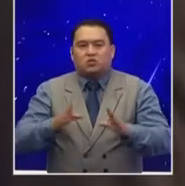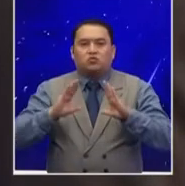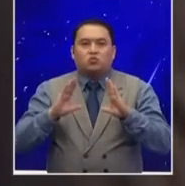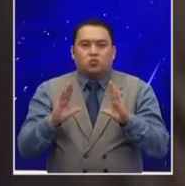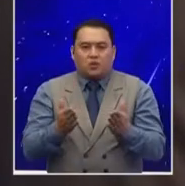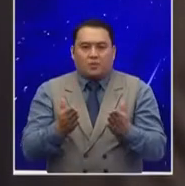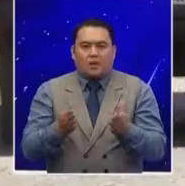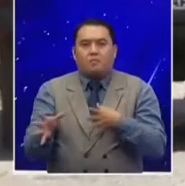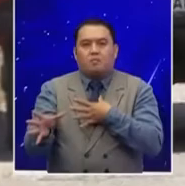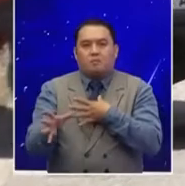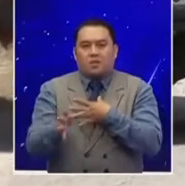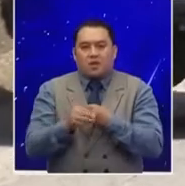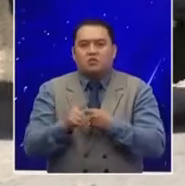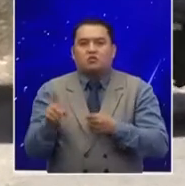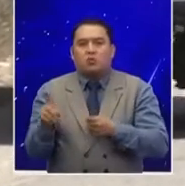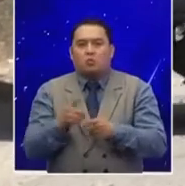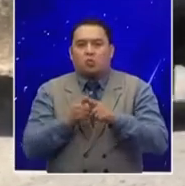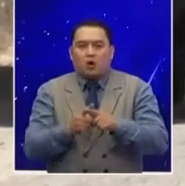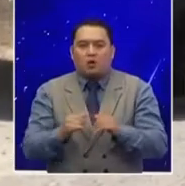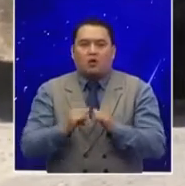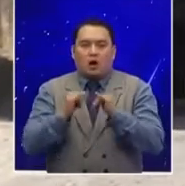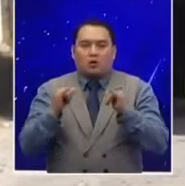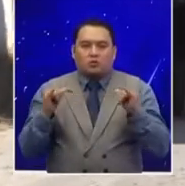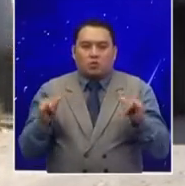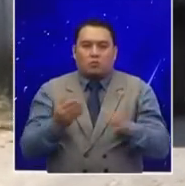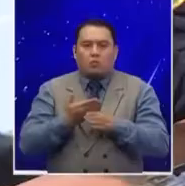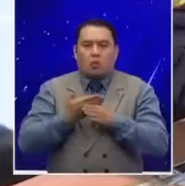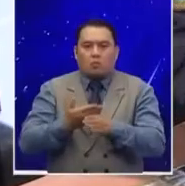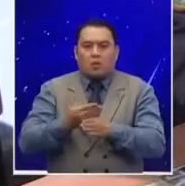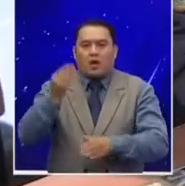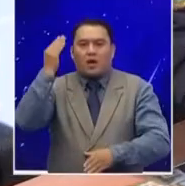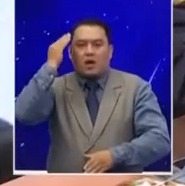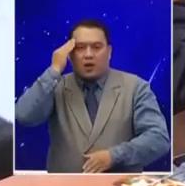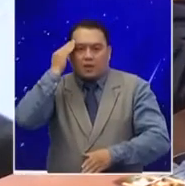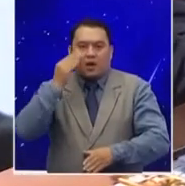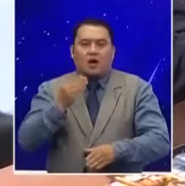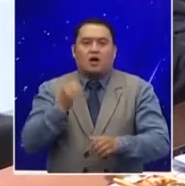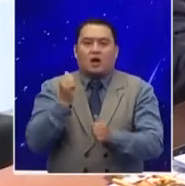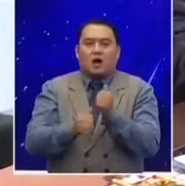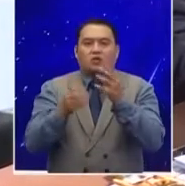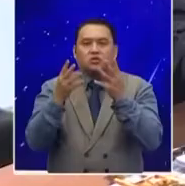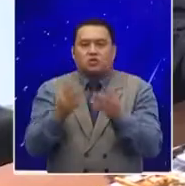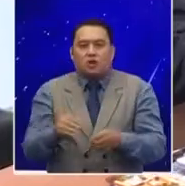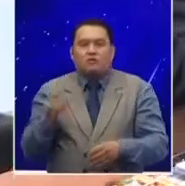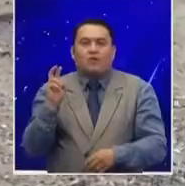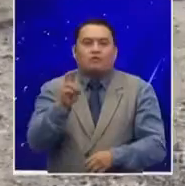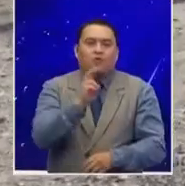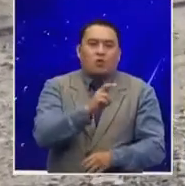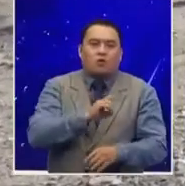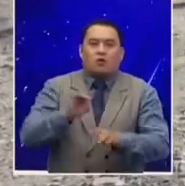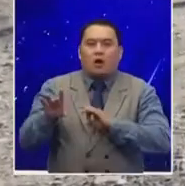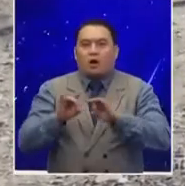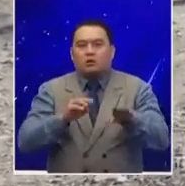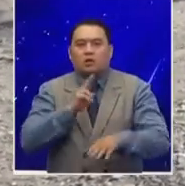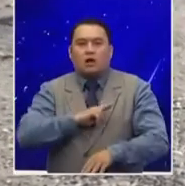ситуаций. Вместе с тем отмечается и положительная динамика благодаря профилактическим мерам. А это ежедневные подворовые обходы,